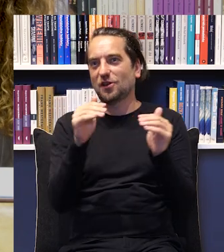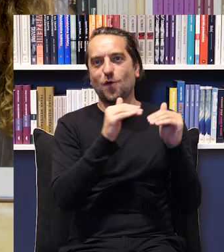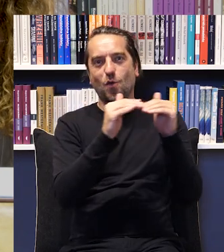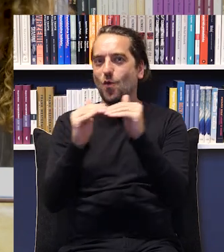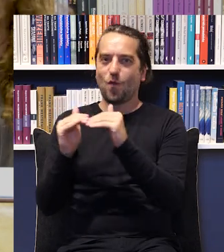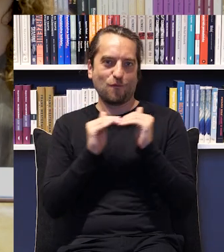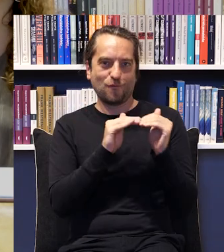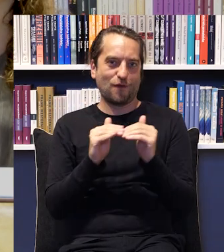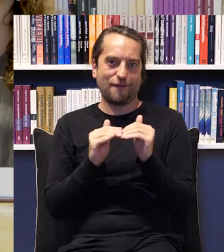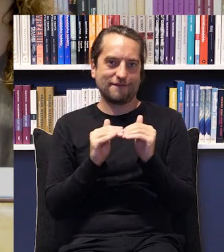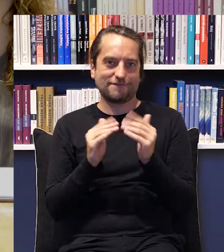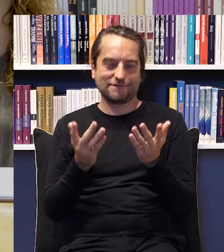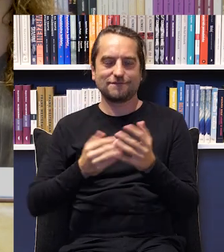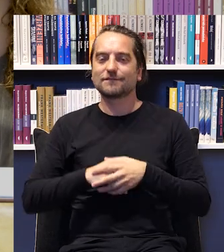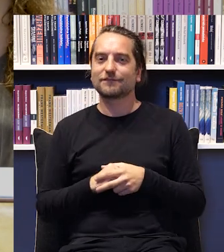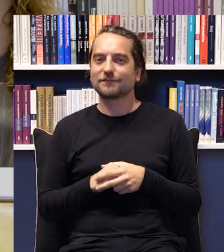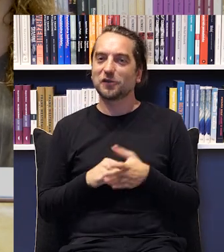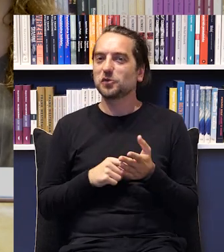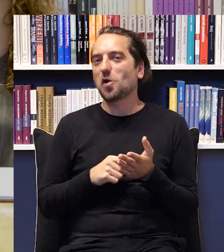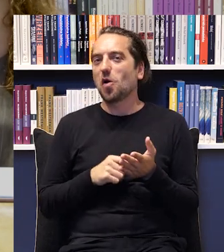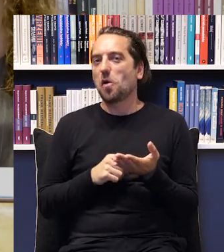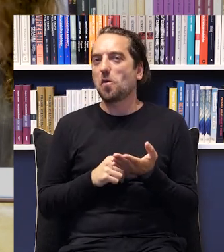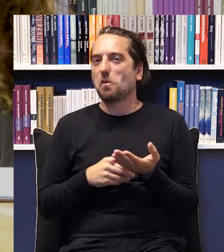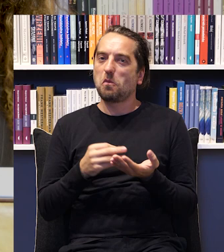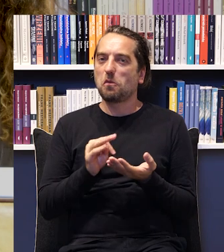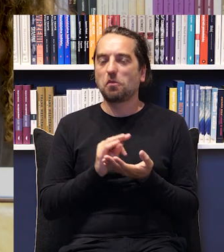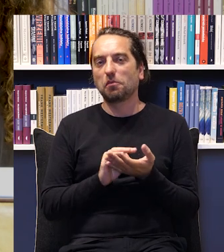jakby rzeczywiście to był jakiś taki